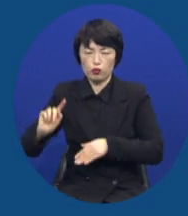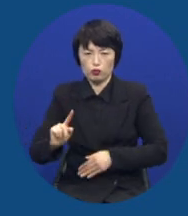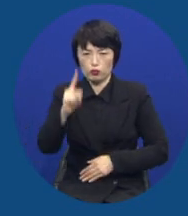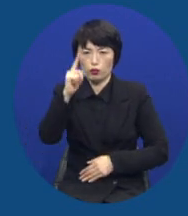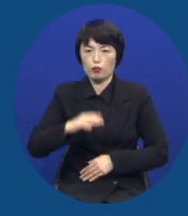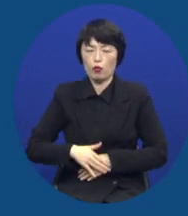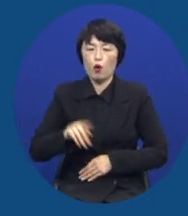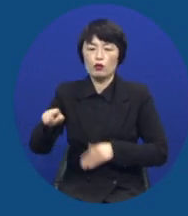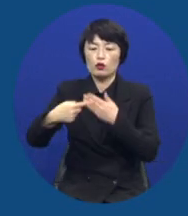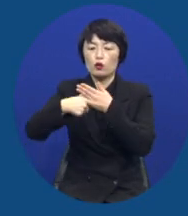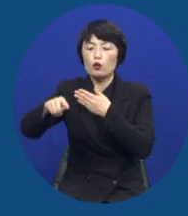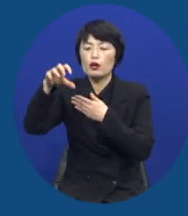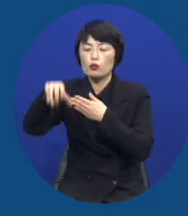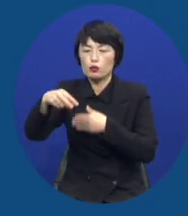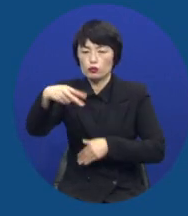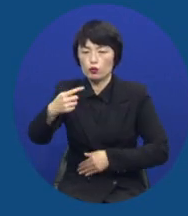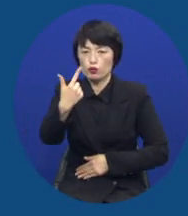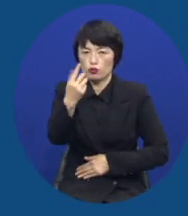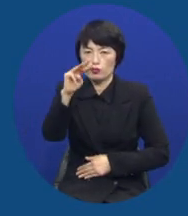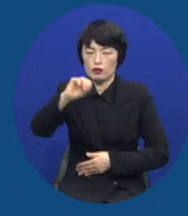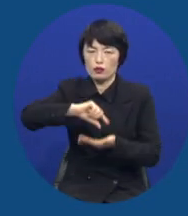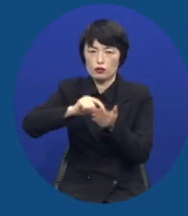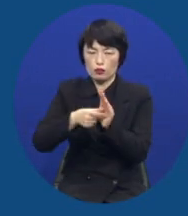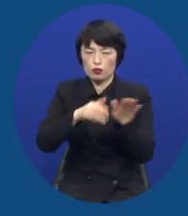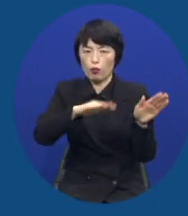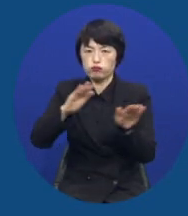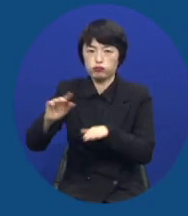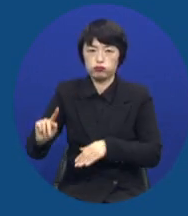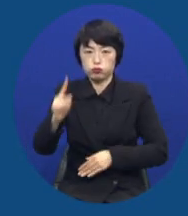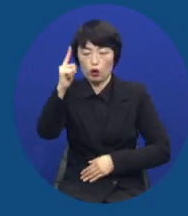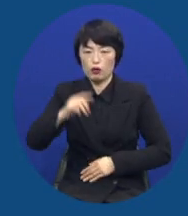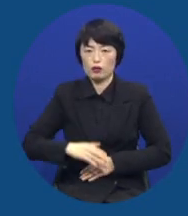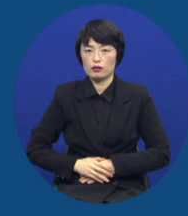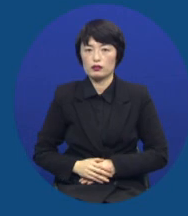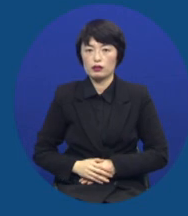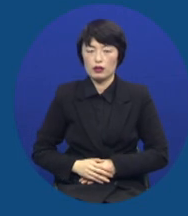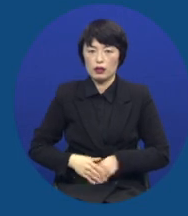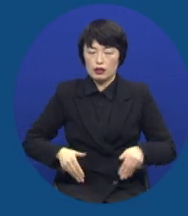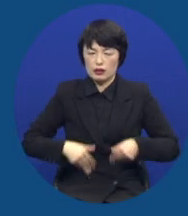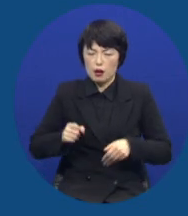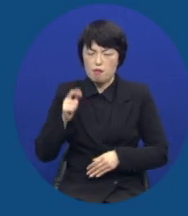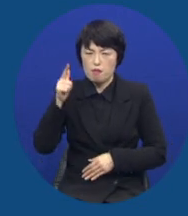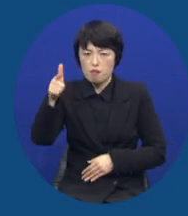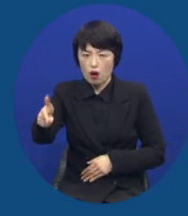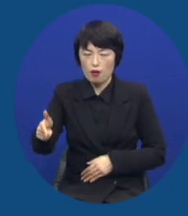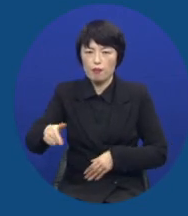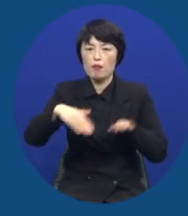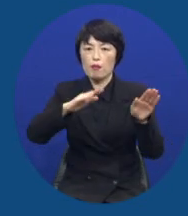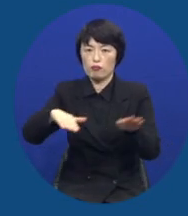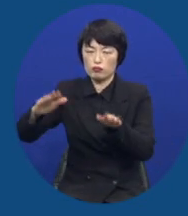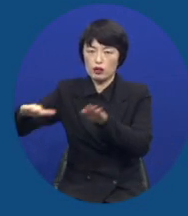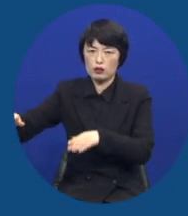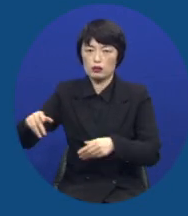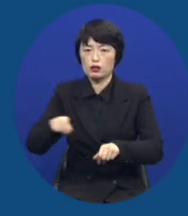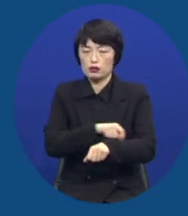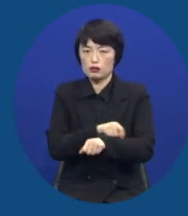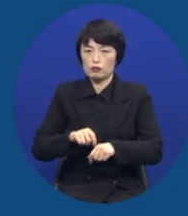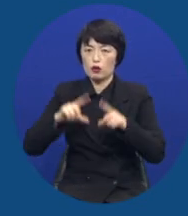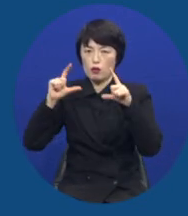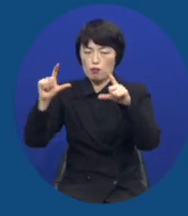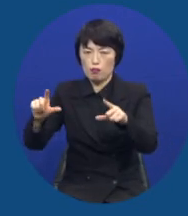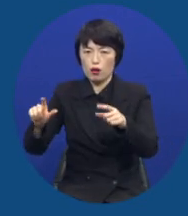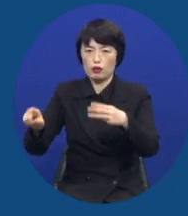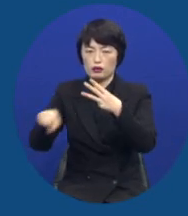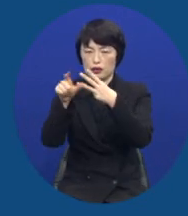에서도 6m 까지 물결이 매우 높게 씁니다 제주도 남쪽 먼바다에 포 낭 특보는 다음달 3일까지 지속될 것으로